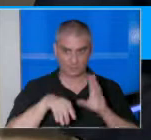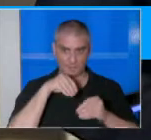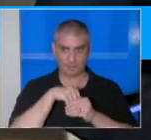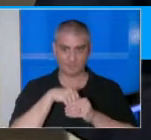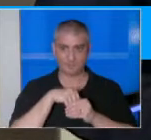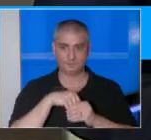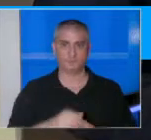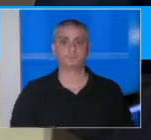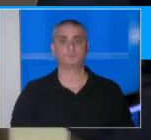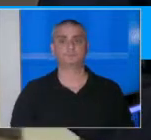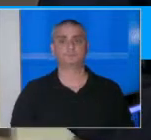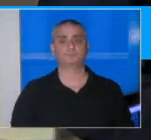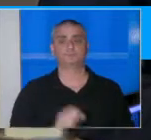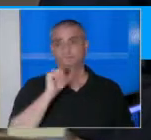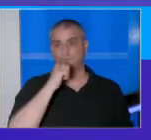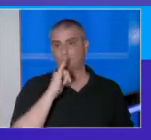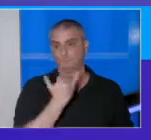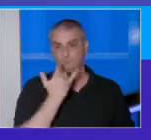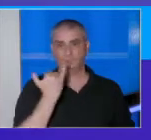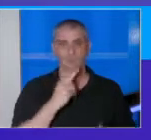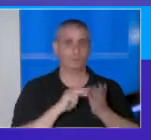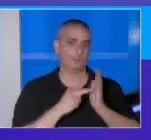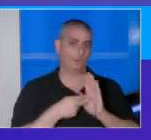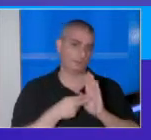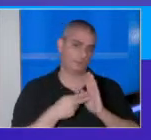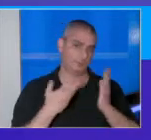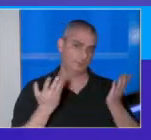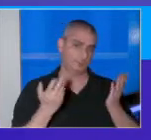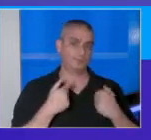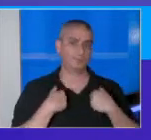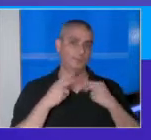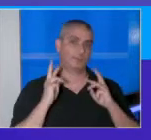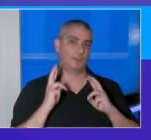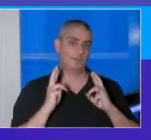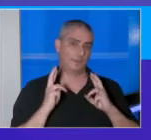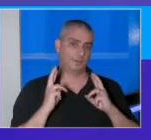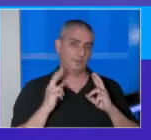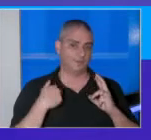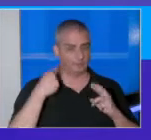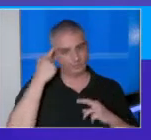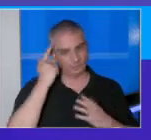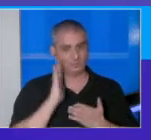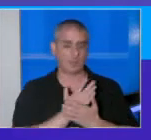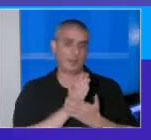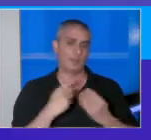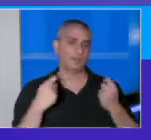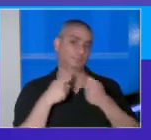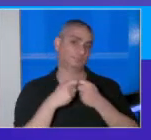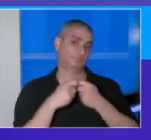הפריימריז? א', כן, זה נמצא בתכנון. אני מקווה שנדע להכריע